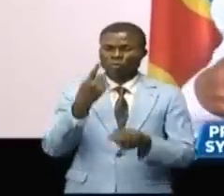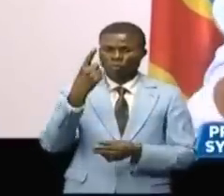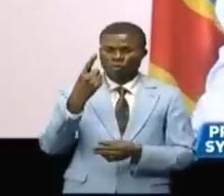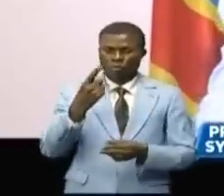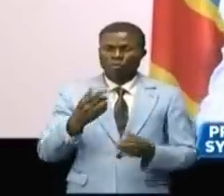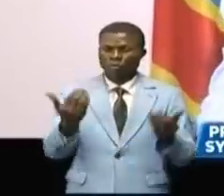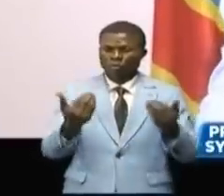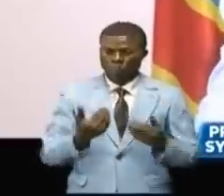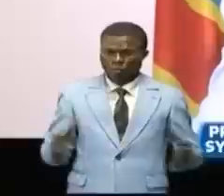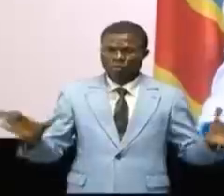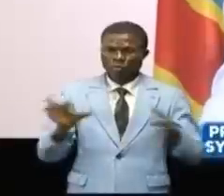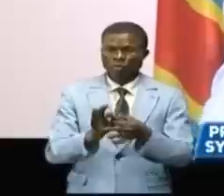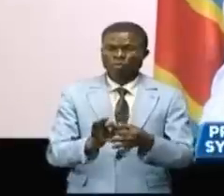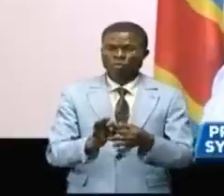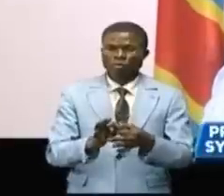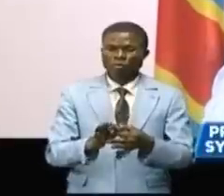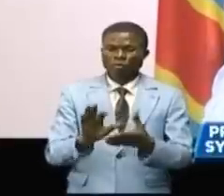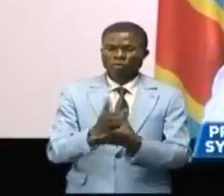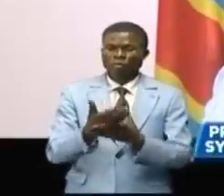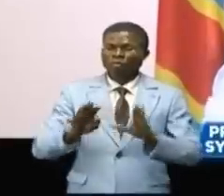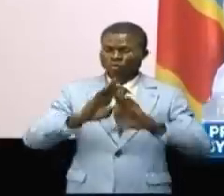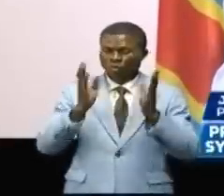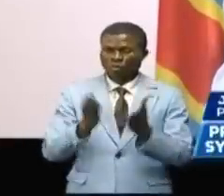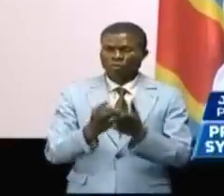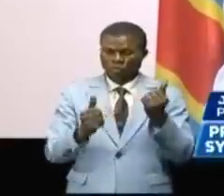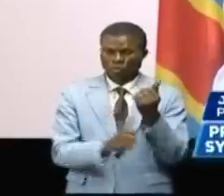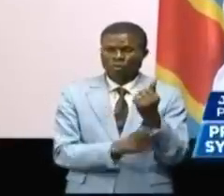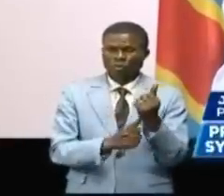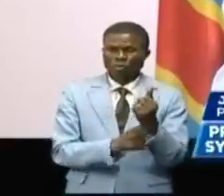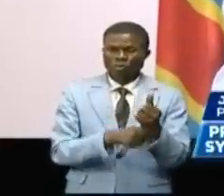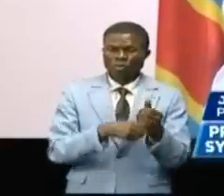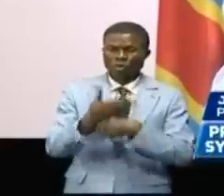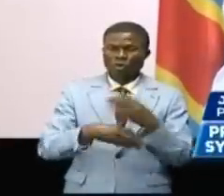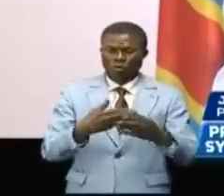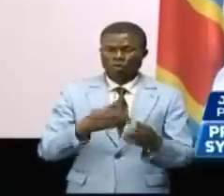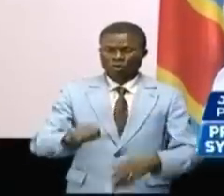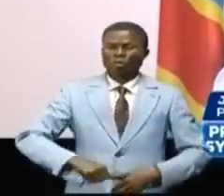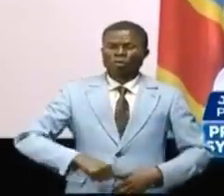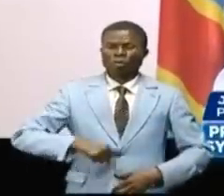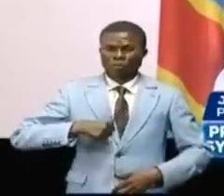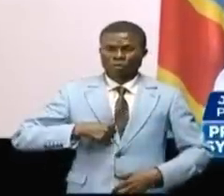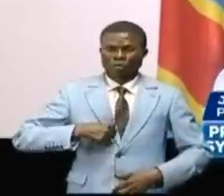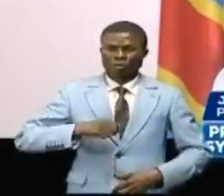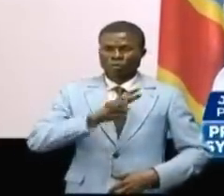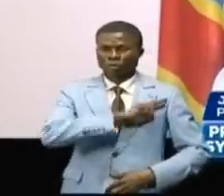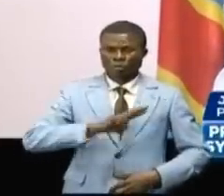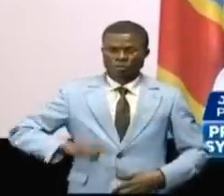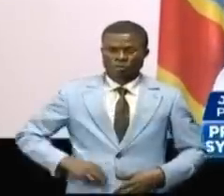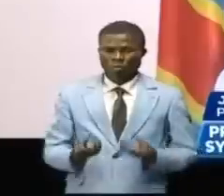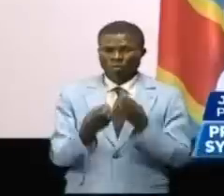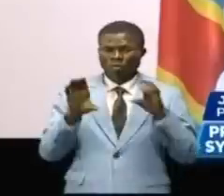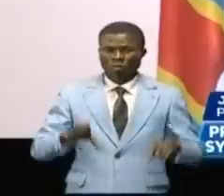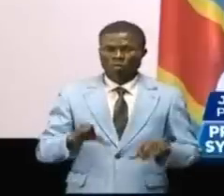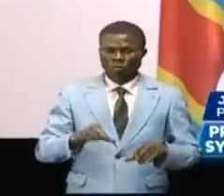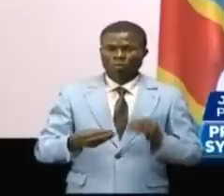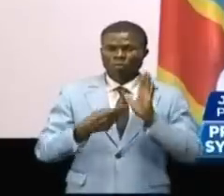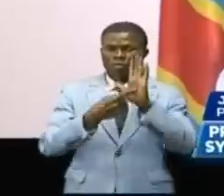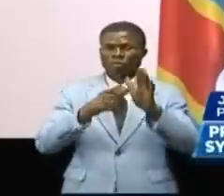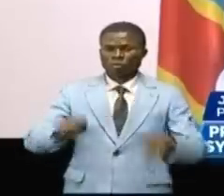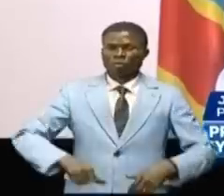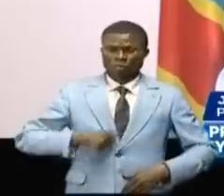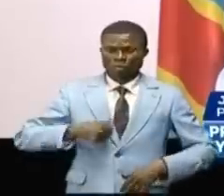la solidarité entre nous tous. Là, nous ferons la fierté de la République et nous ferons la fierté